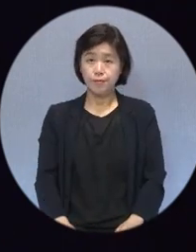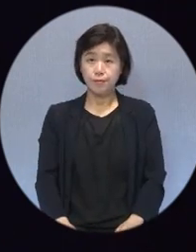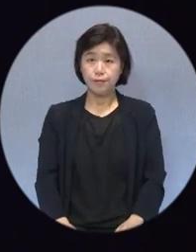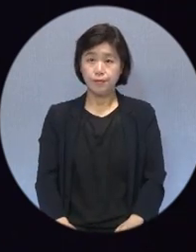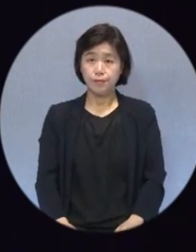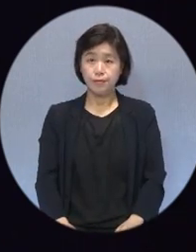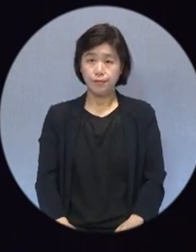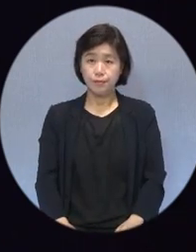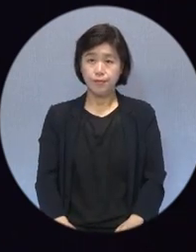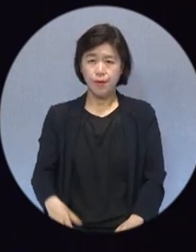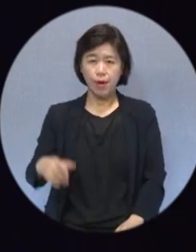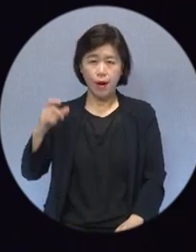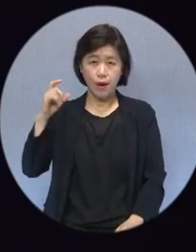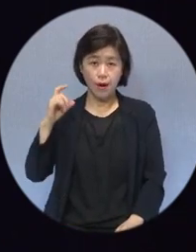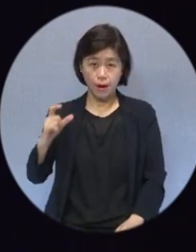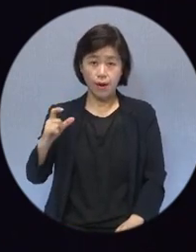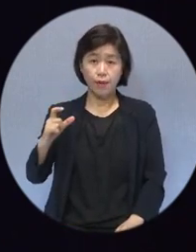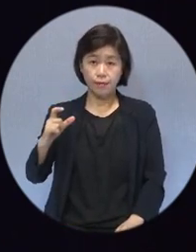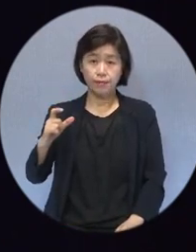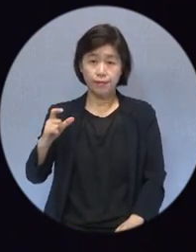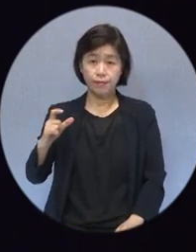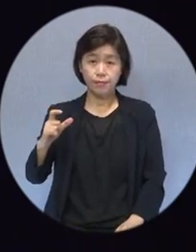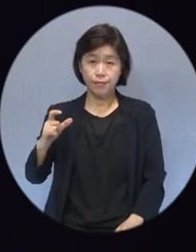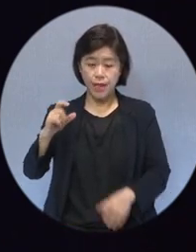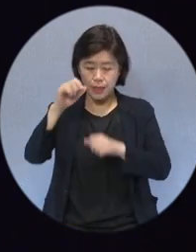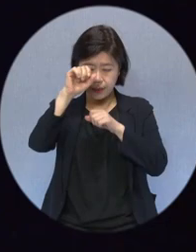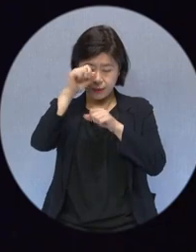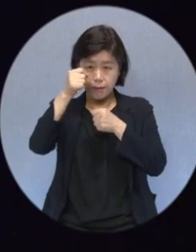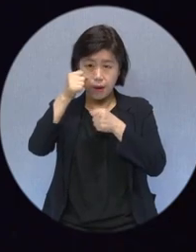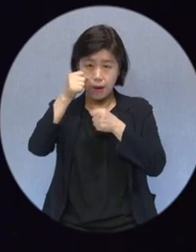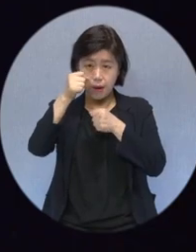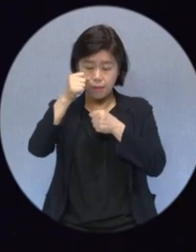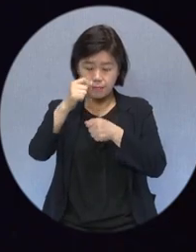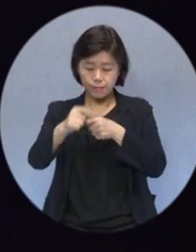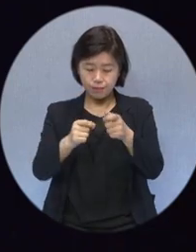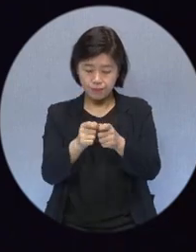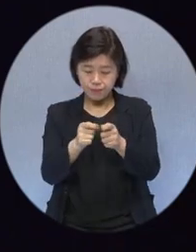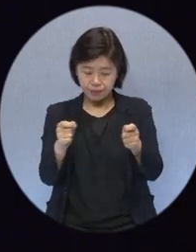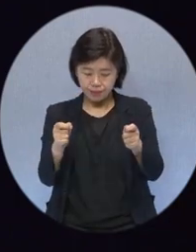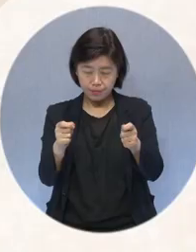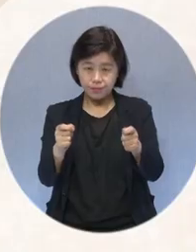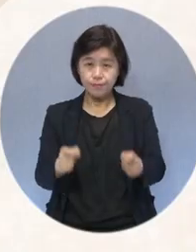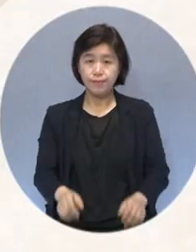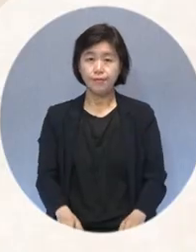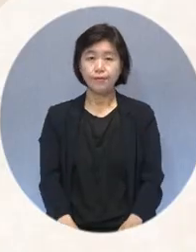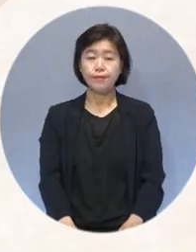소나기로 단단히 단화를 묶는다.